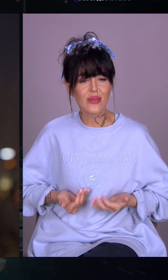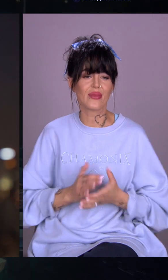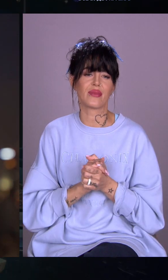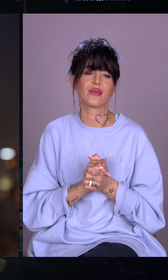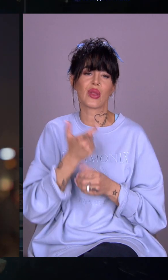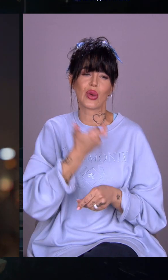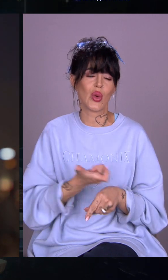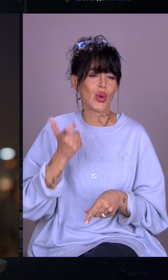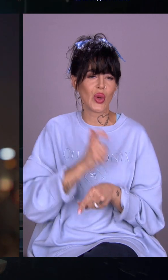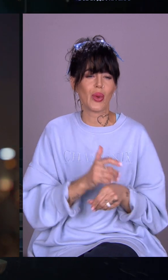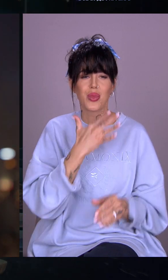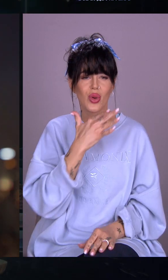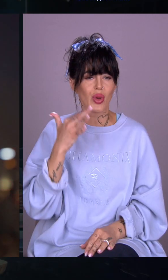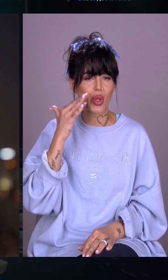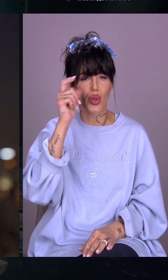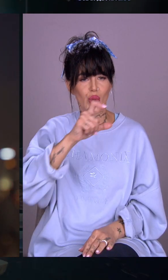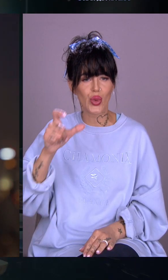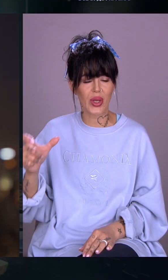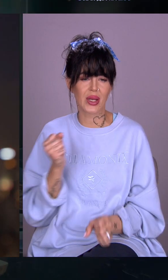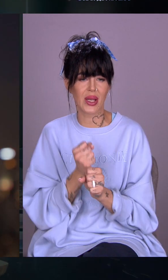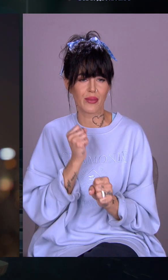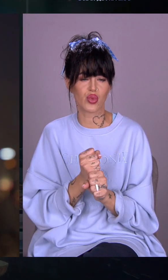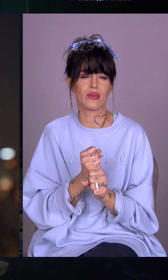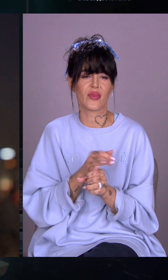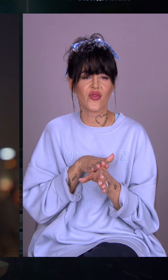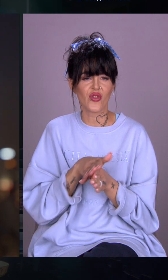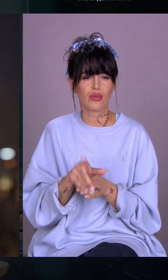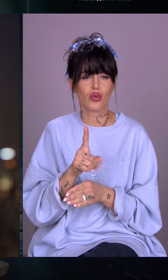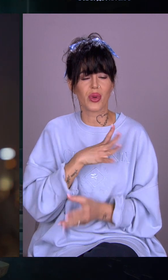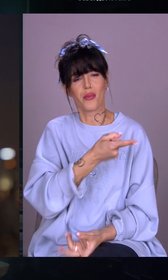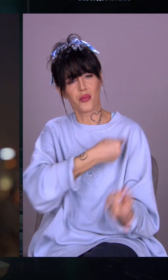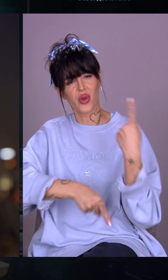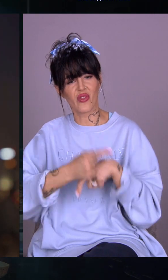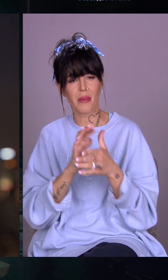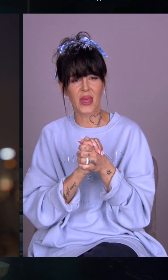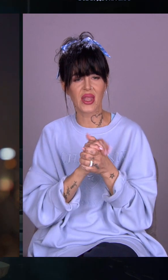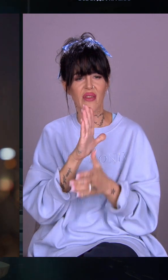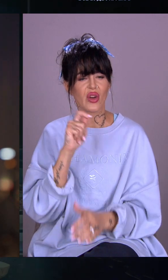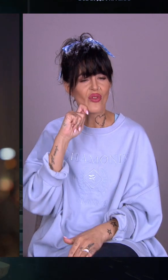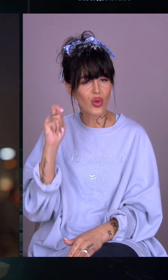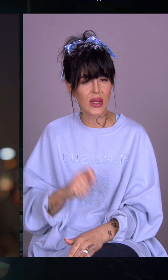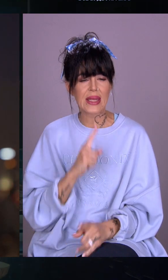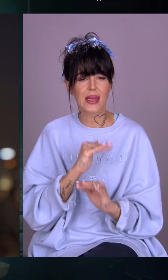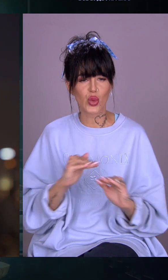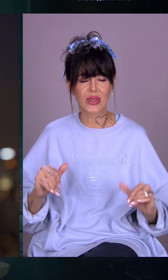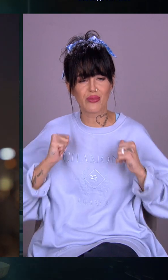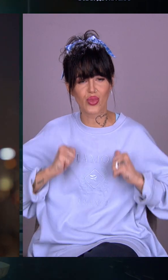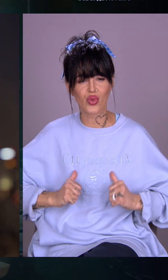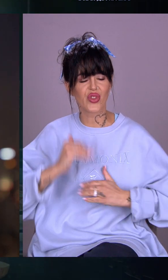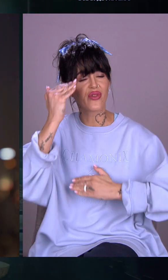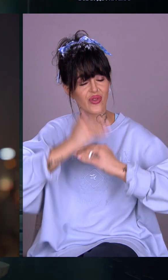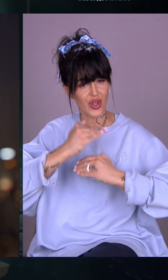Дуже багато людей зараз працює над тим, щоб повернути мир в Україну. Тихого, спокійного